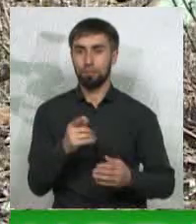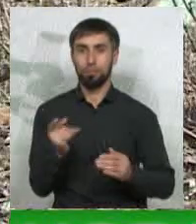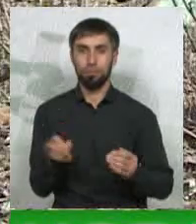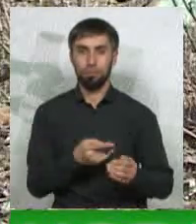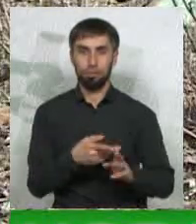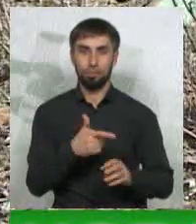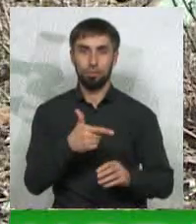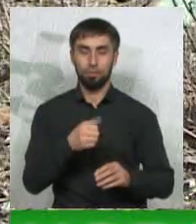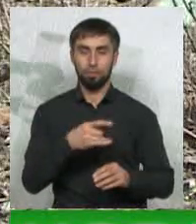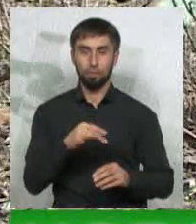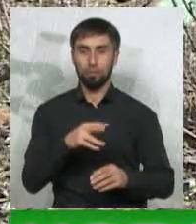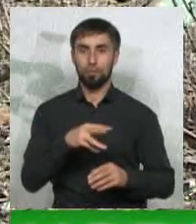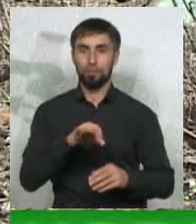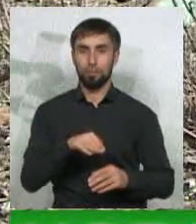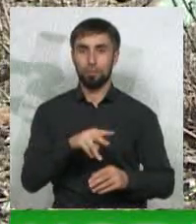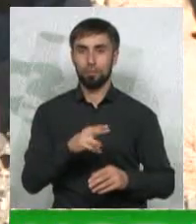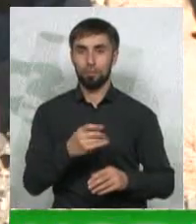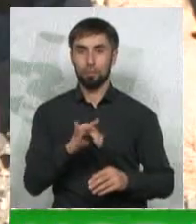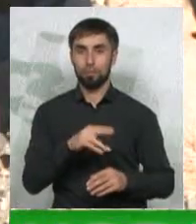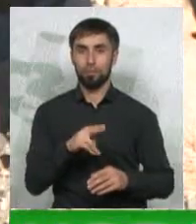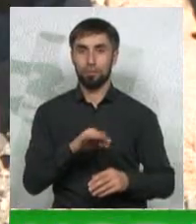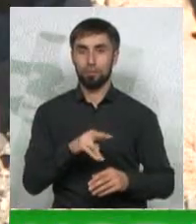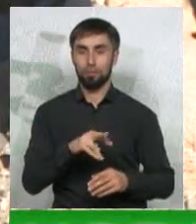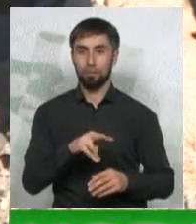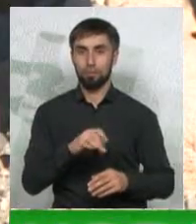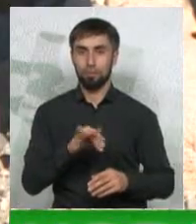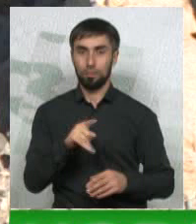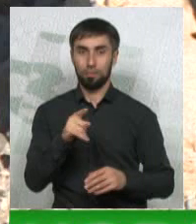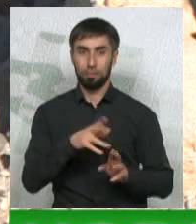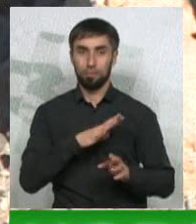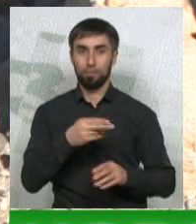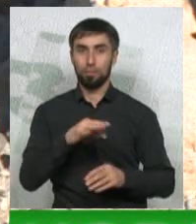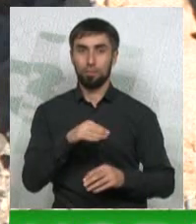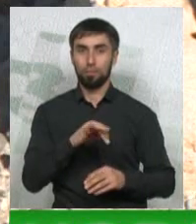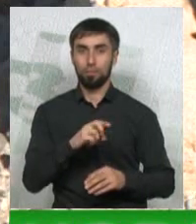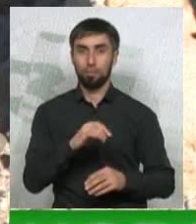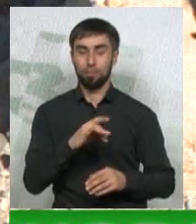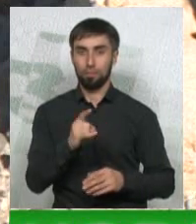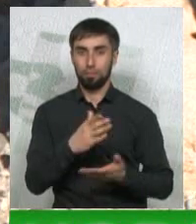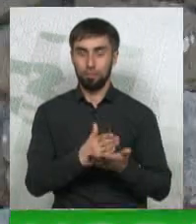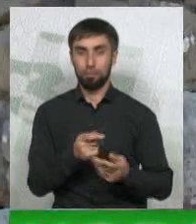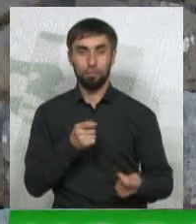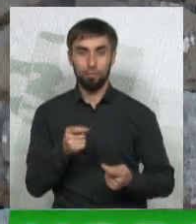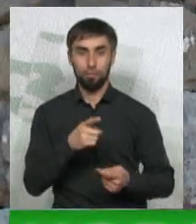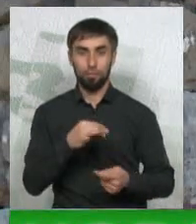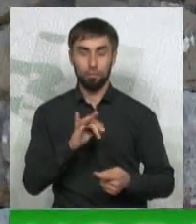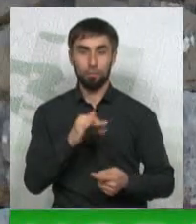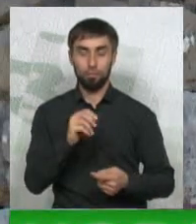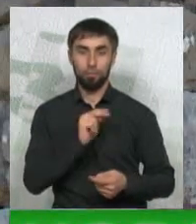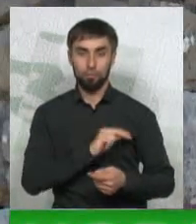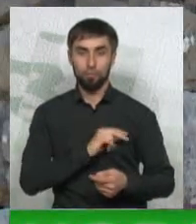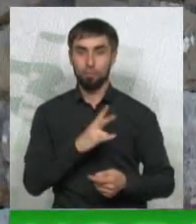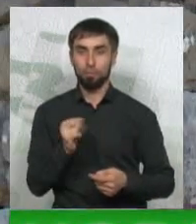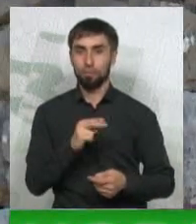снесения оград храмов Мяцели и Дялити. В этот раз злоумышленники добрались до Тхабаерды. Руководство заповедника уже работает